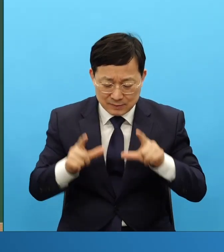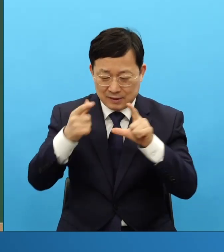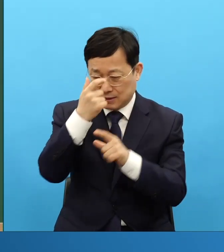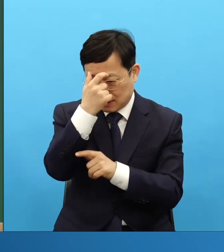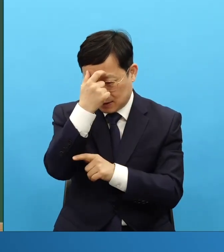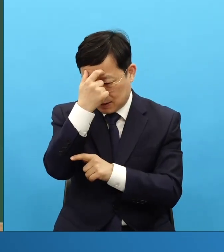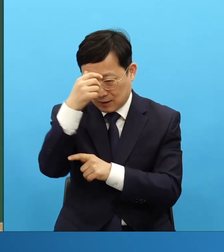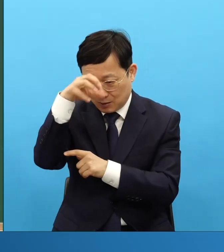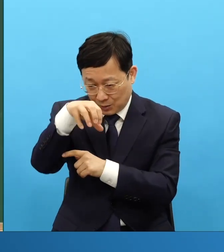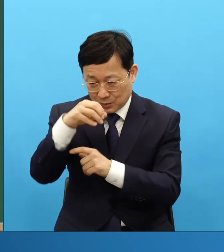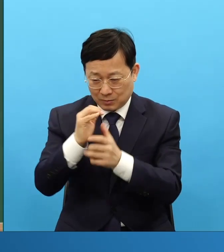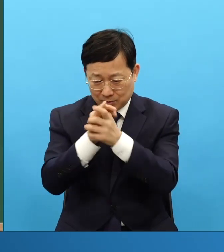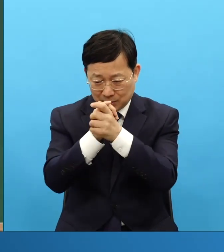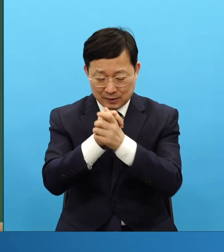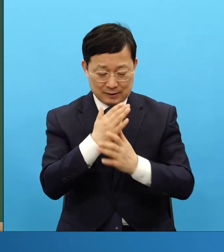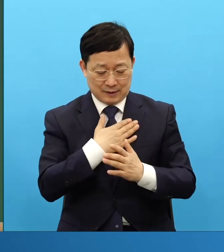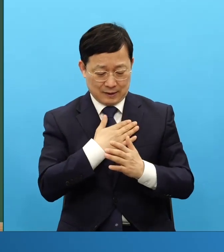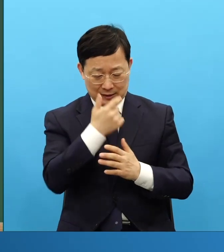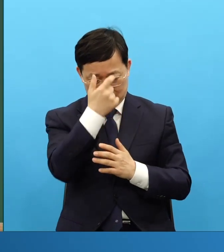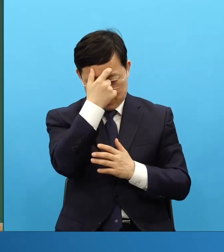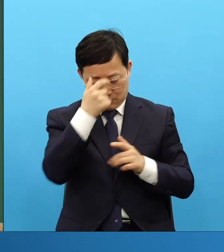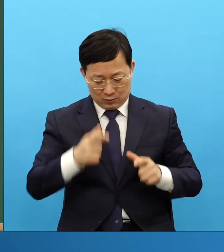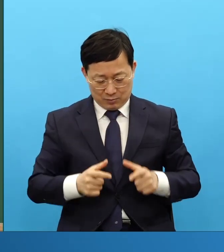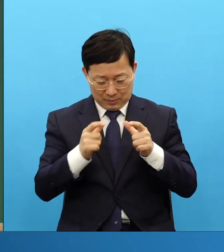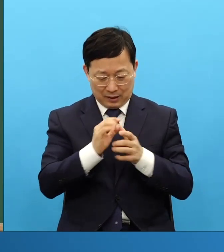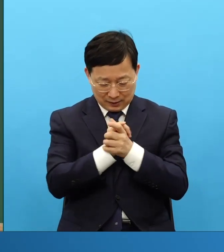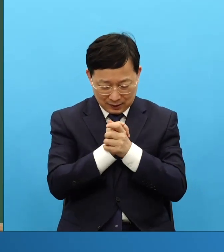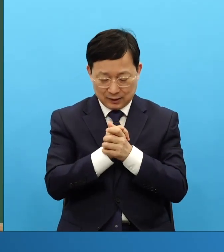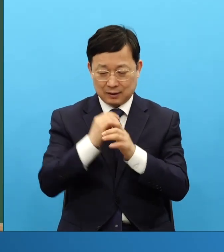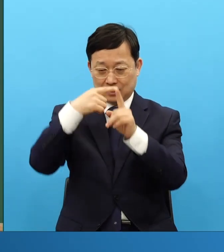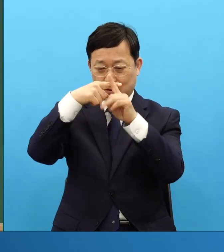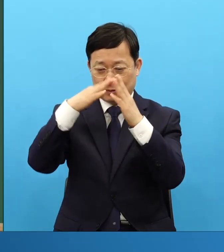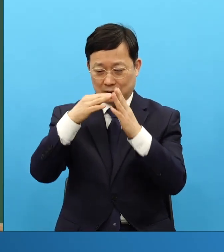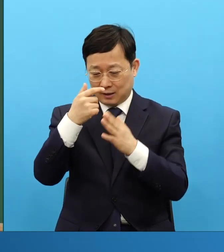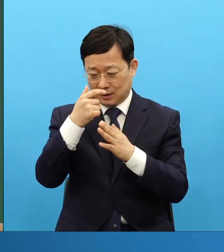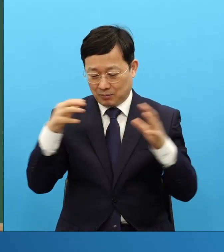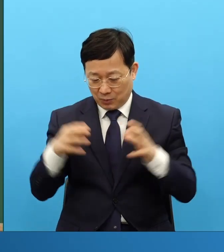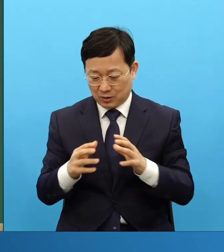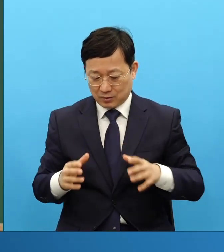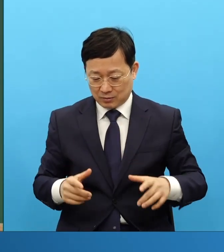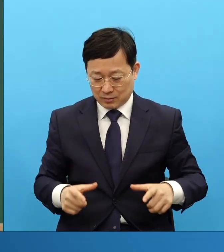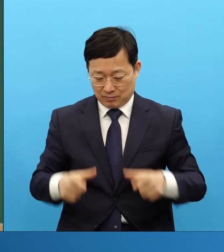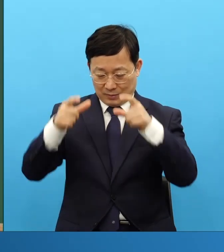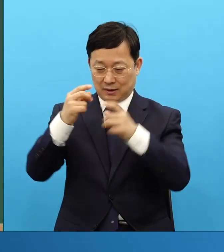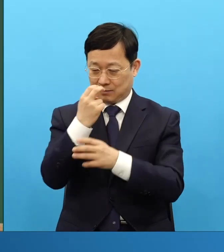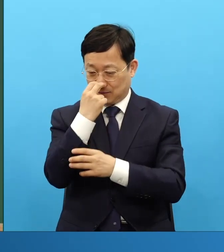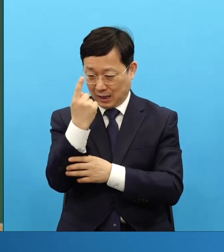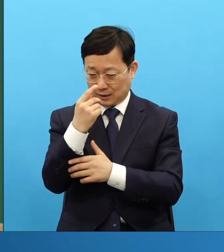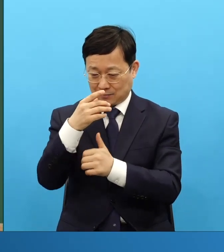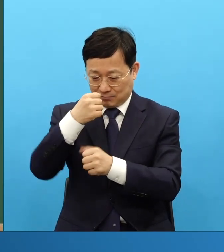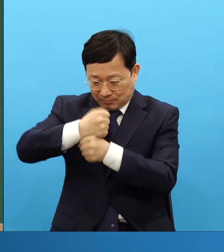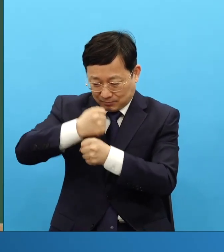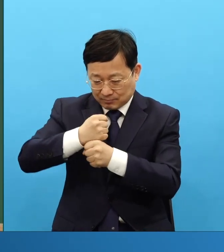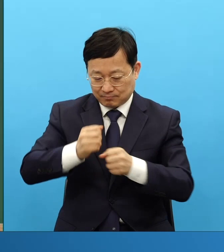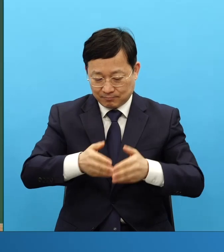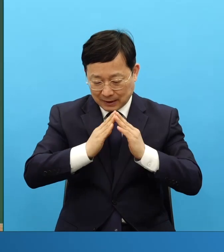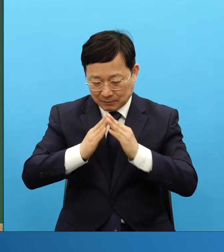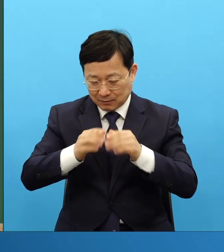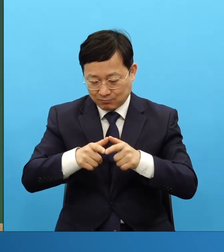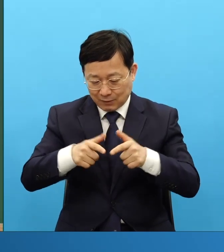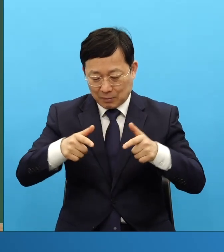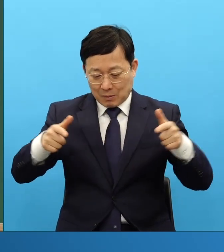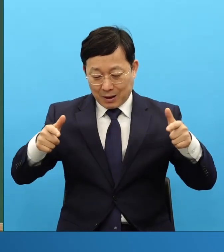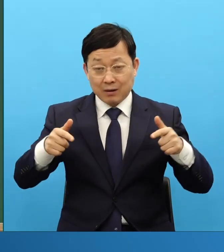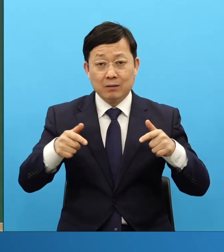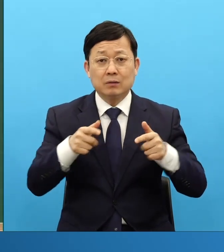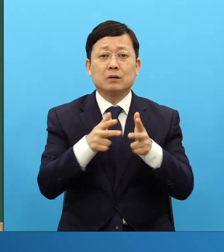bargain. 나의 망대를 만들고 기도의 망대, 교회 안에 망대를 만들어야 된다. Making my bartisan a bartisan of prayer and a bartisan inside the church. 이 기도